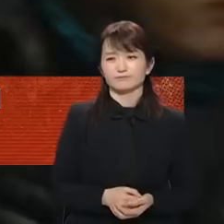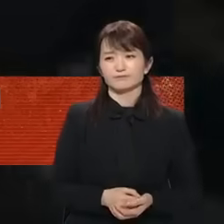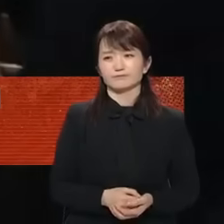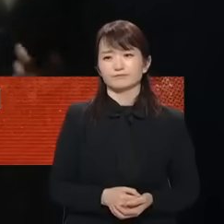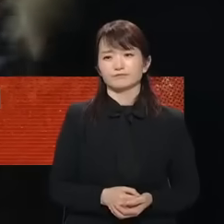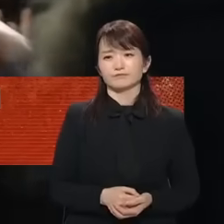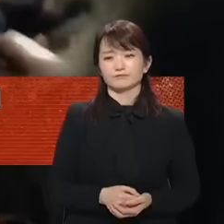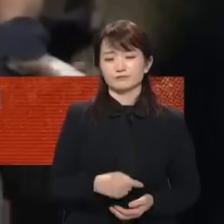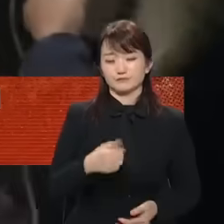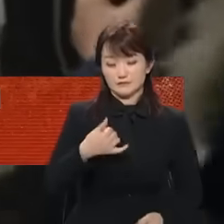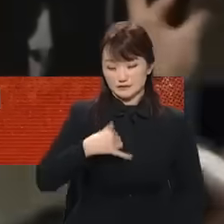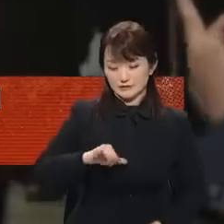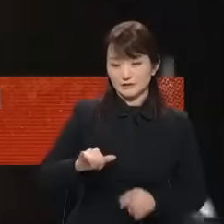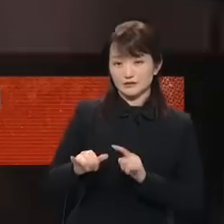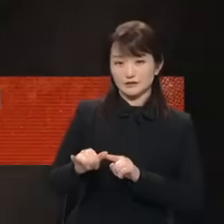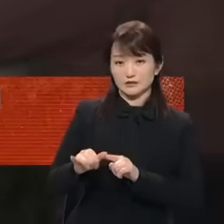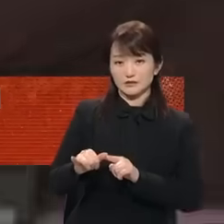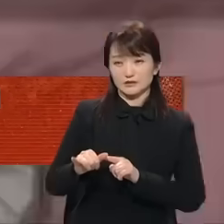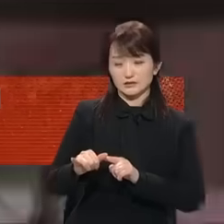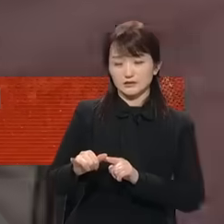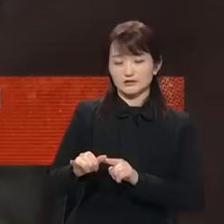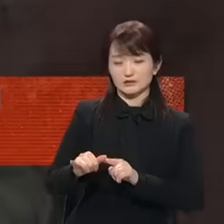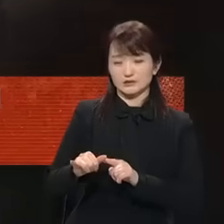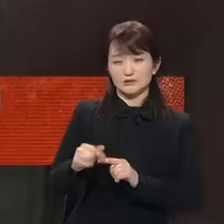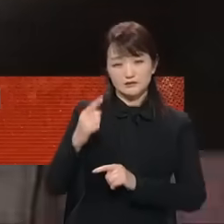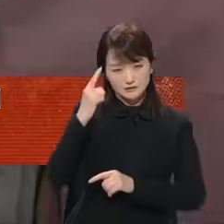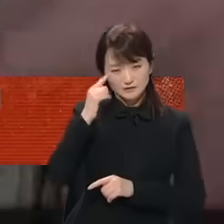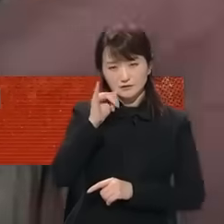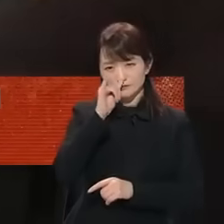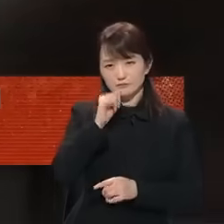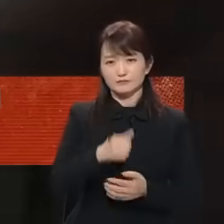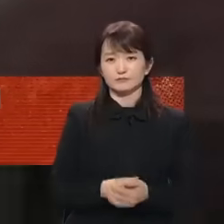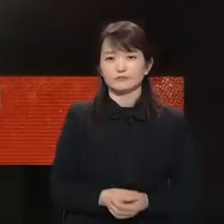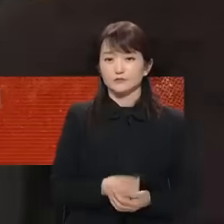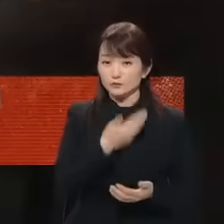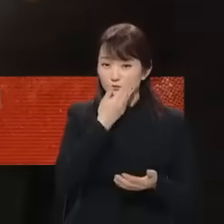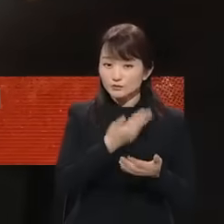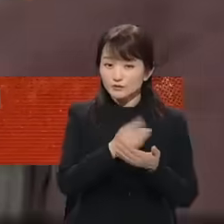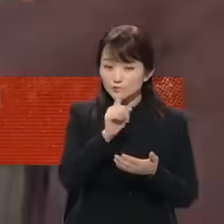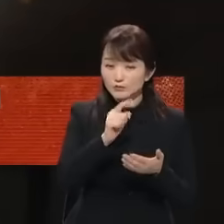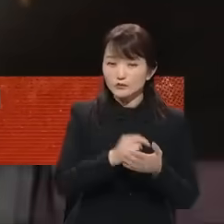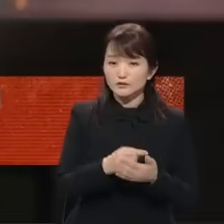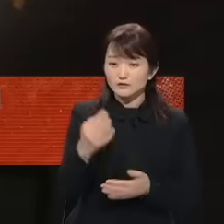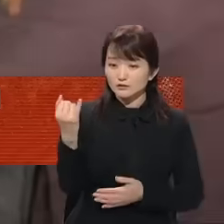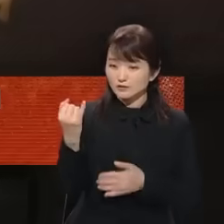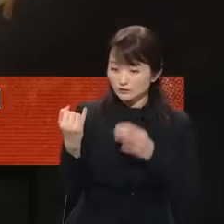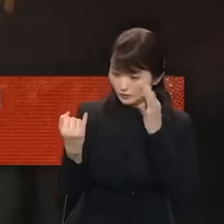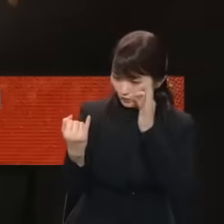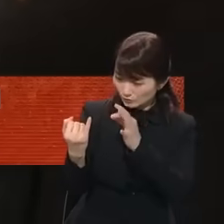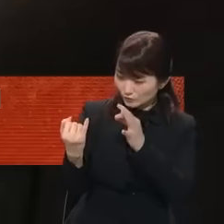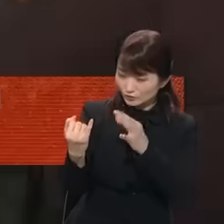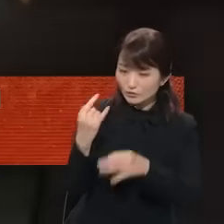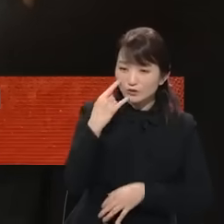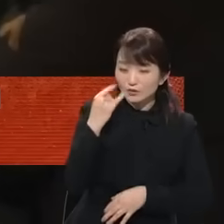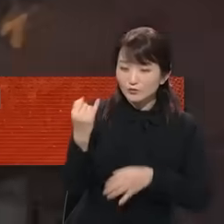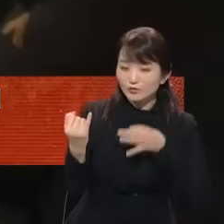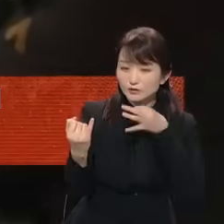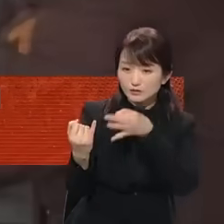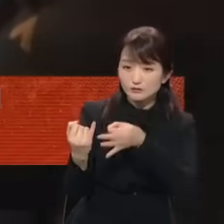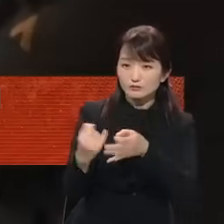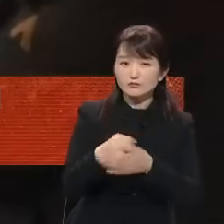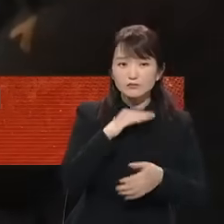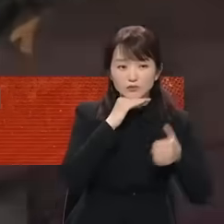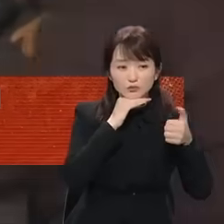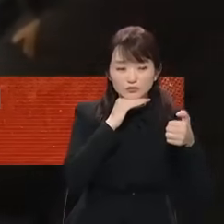자기 자식에 대한 그런 것은 있겠죠 그러나 중요한 것은 뭐이 여성을 보고 어머니라 그랬다는데 55세 먹은 남자가